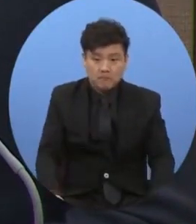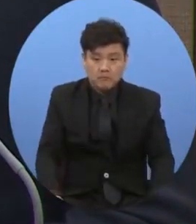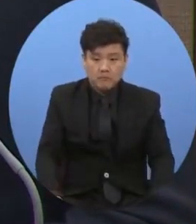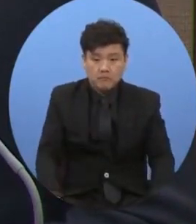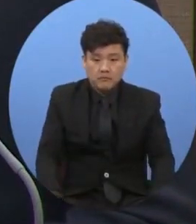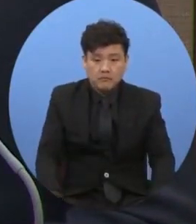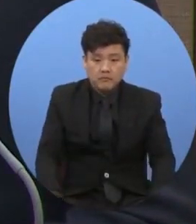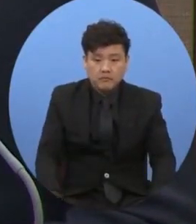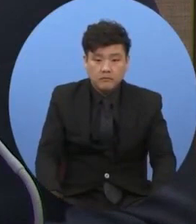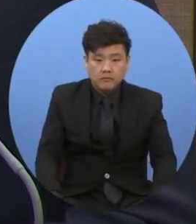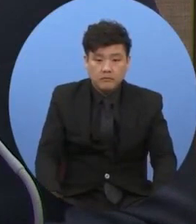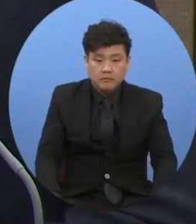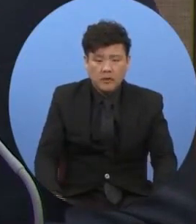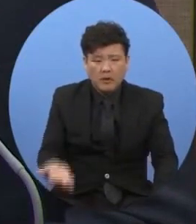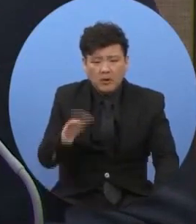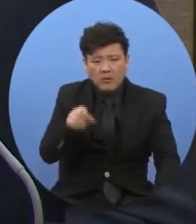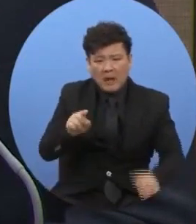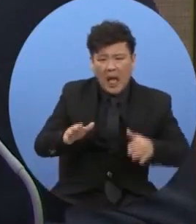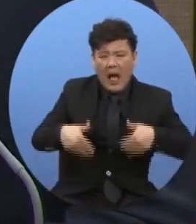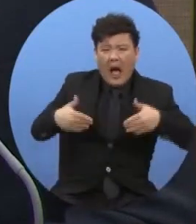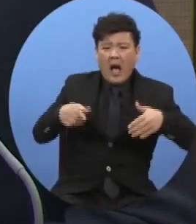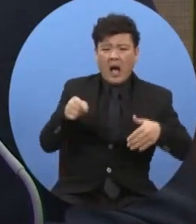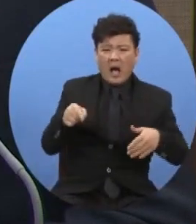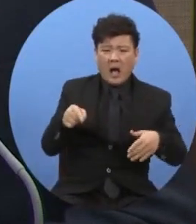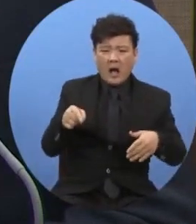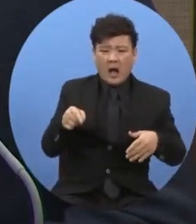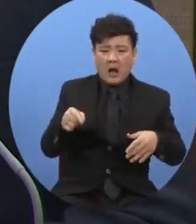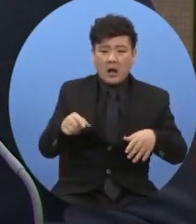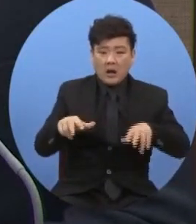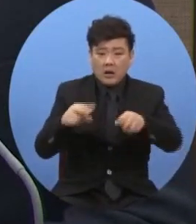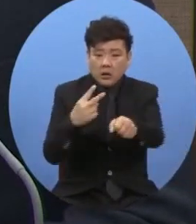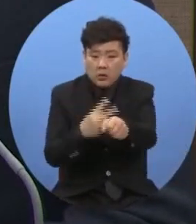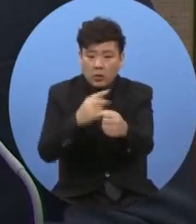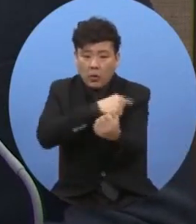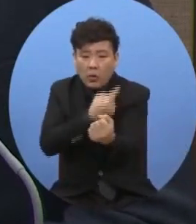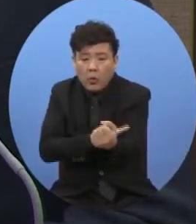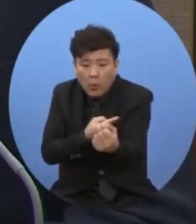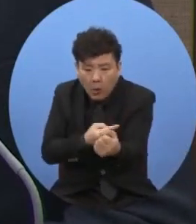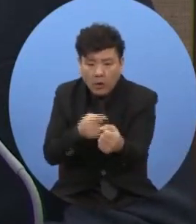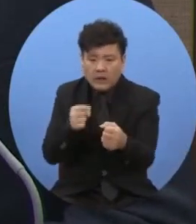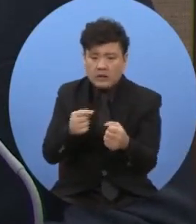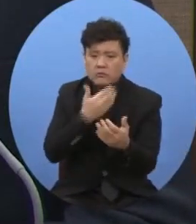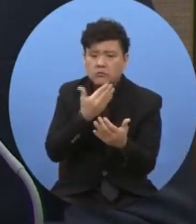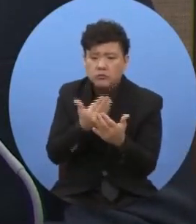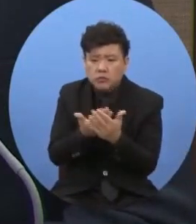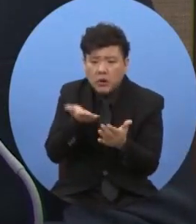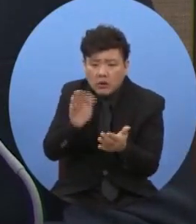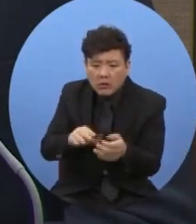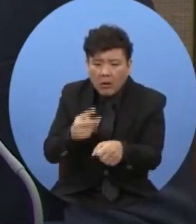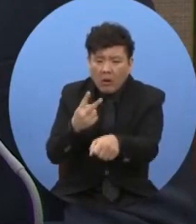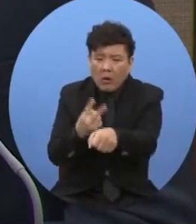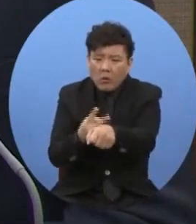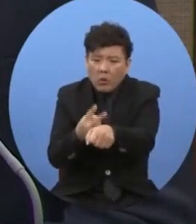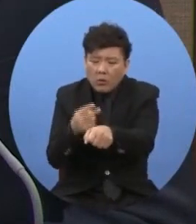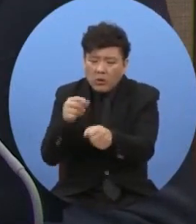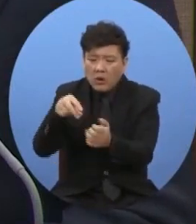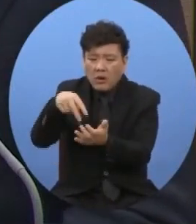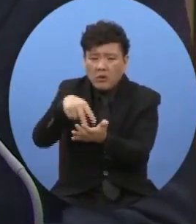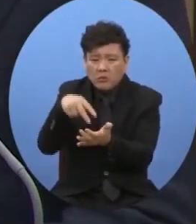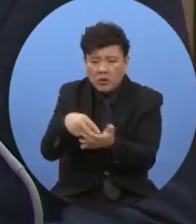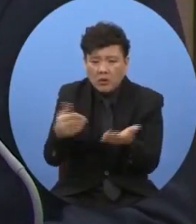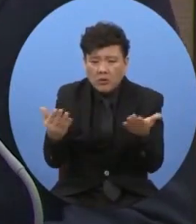총선 앞두고 너무 서둘러지는 것 같아요. 이게 교권이 화두가 된 지금 현장 교사들에서 이런 어떤 업무에 대한 부담이 계속 나오고